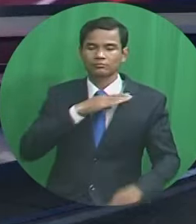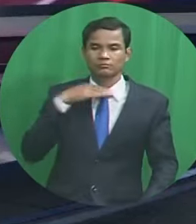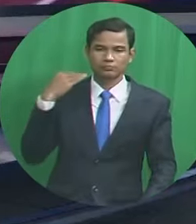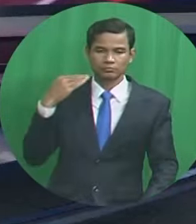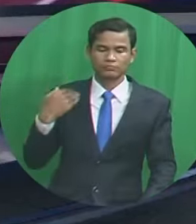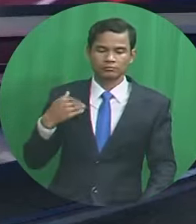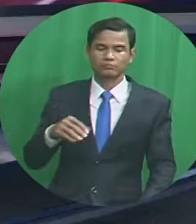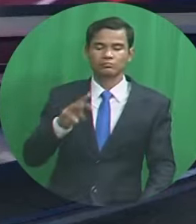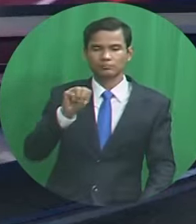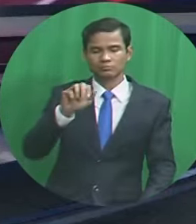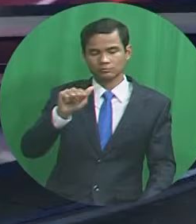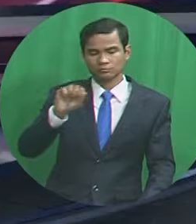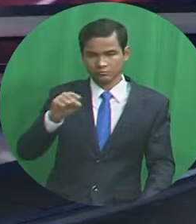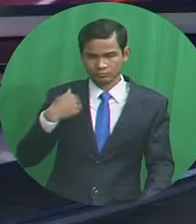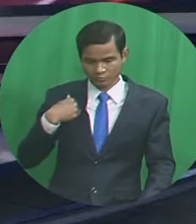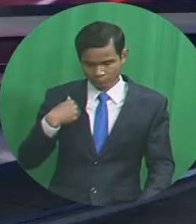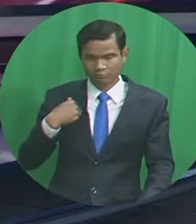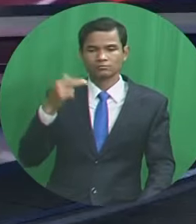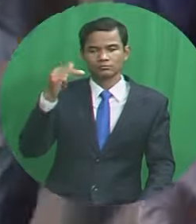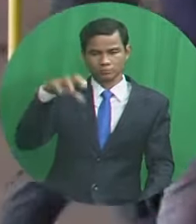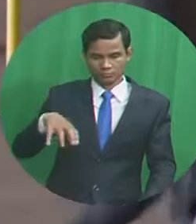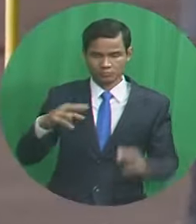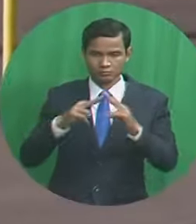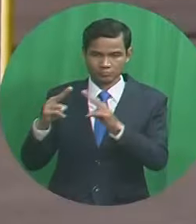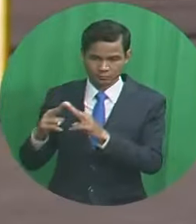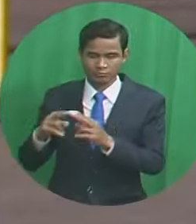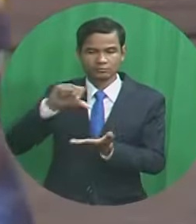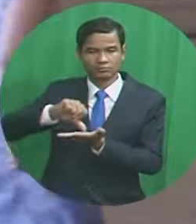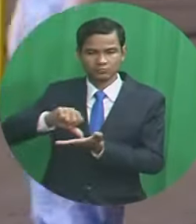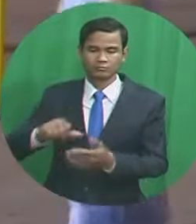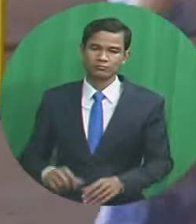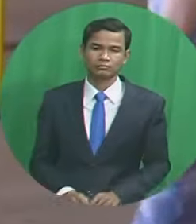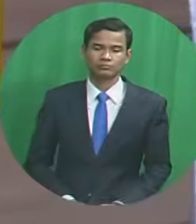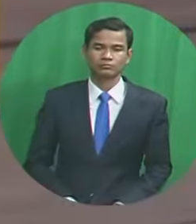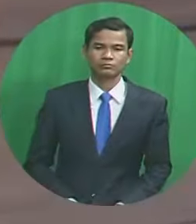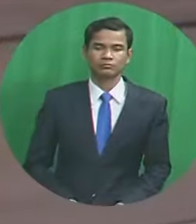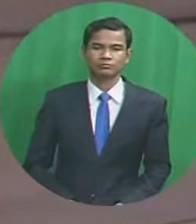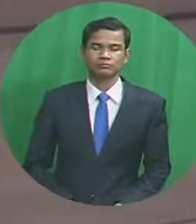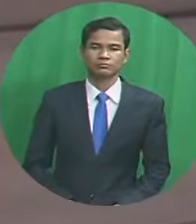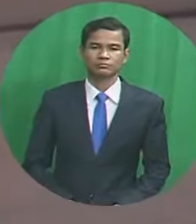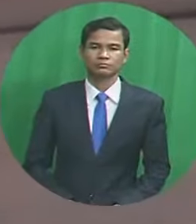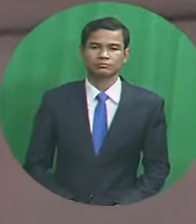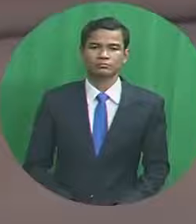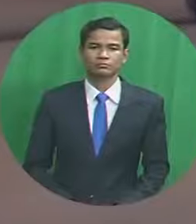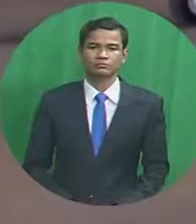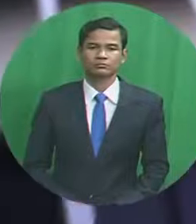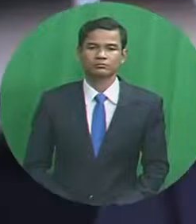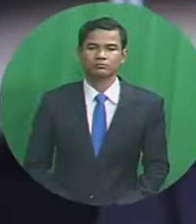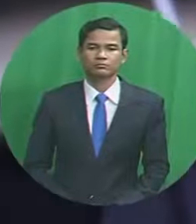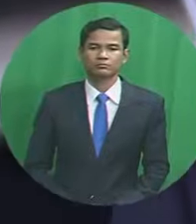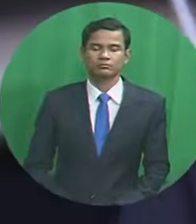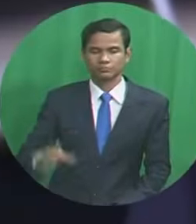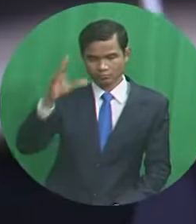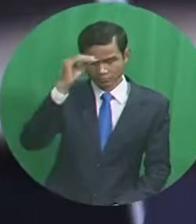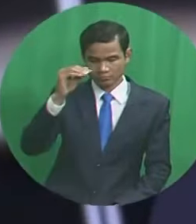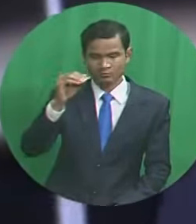ស់លោកអ៊ីស្ម៉ាអ៊ីលហានីយេសនៅទីក្រុងតេអ៊ីរ៉ង់លោកបាននិយា